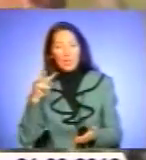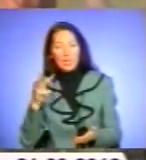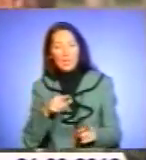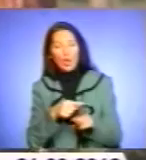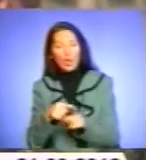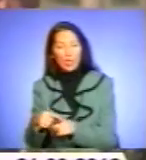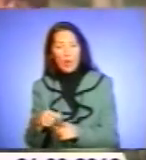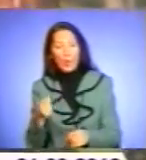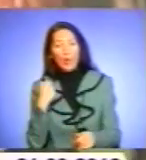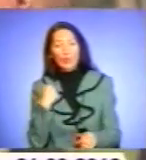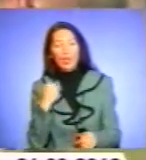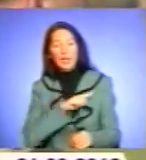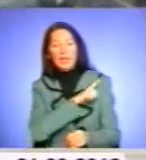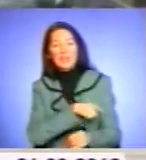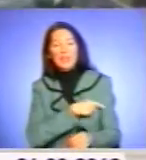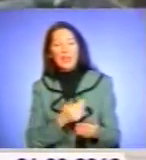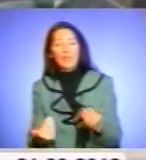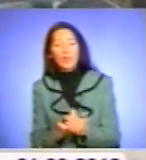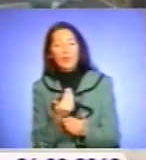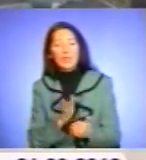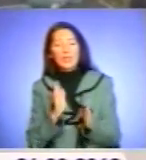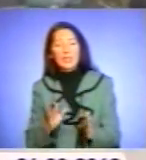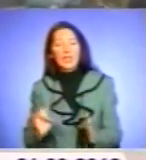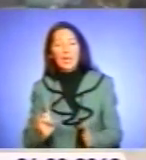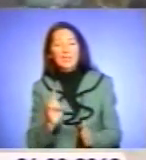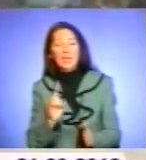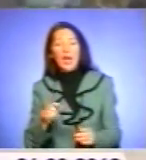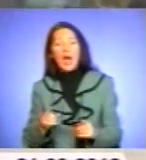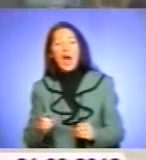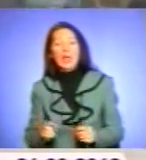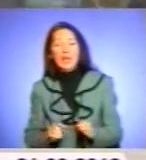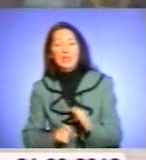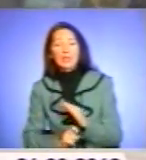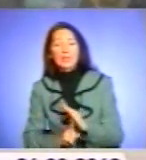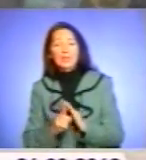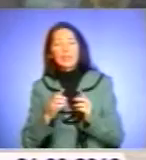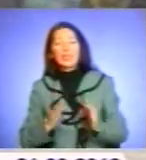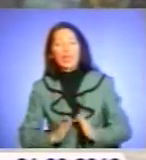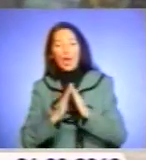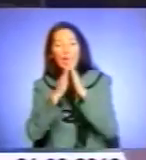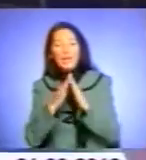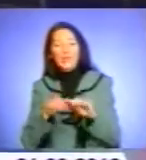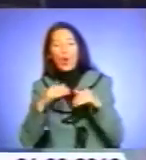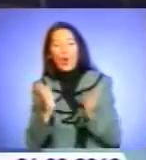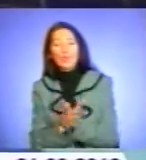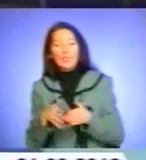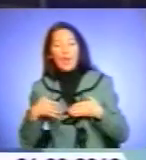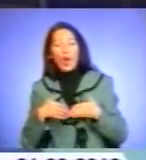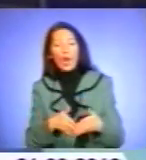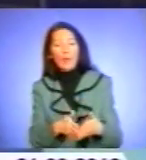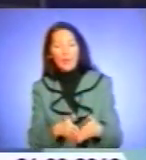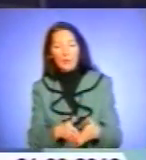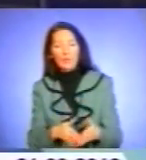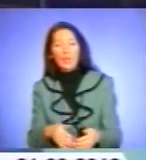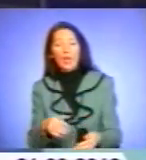у Збройних силах відновлюється не лише авіація, а й зенітно-ракетні комплекси, техніка повітряної оборони та кораблі. Електоральні